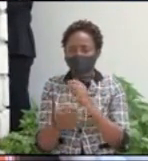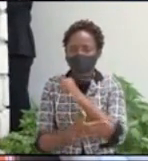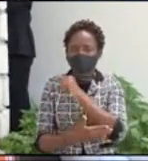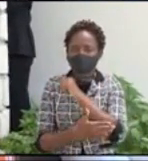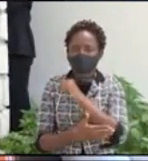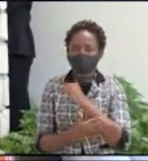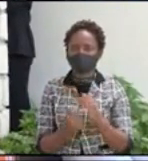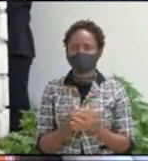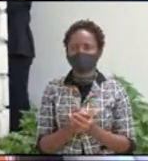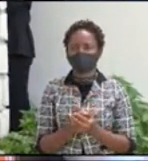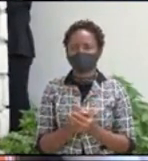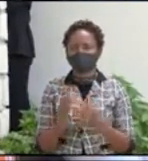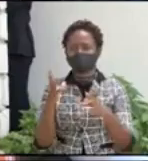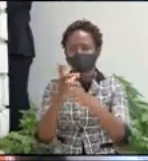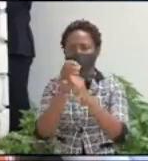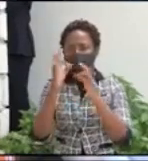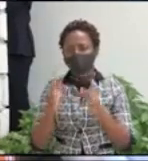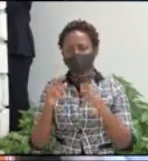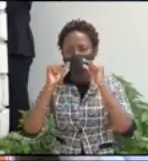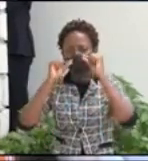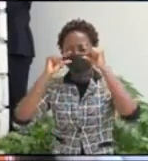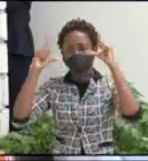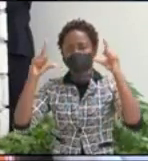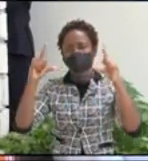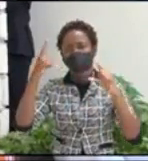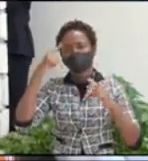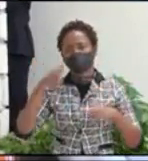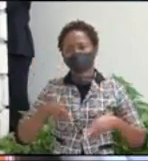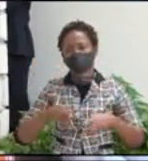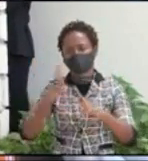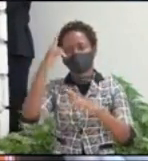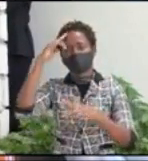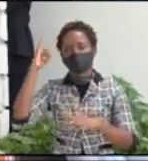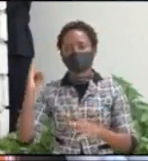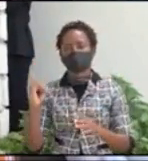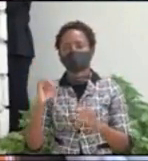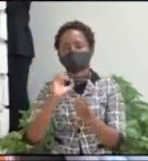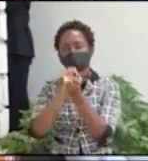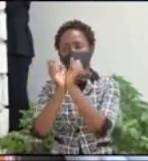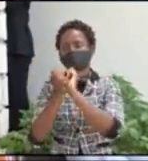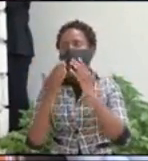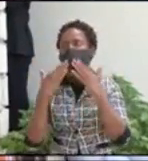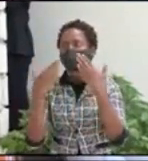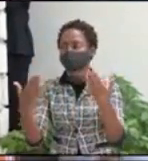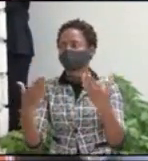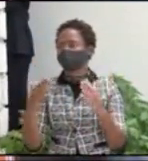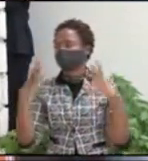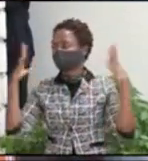l'encrasse. Nous-mêmes nous prenons décision pour nous faire nous pour nous mener à Haïti sur le changement tout bon. Merci un peu.